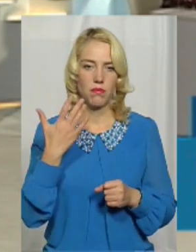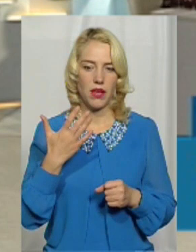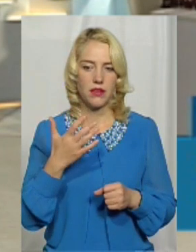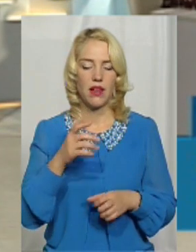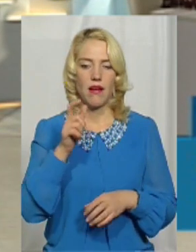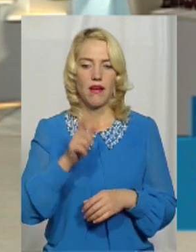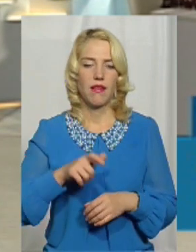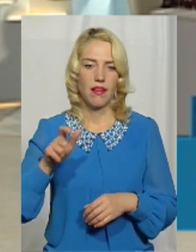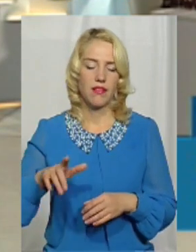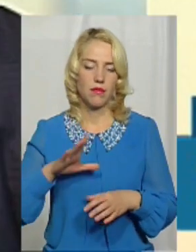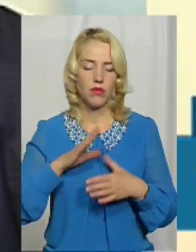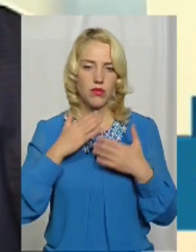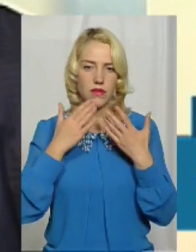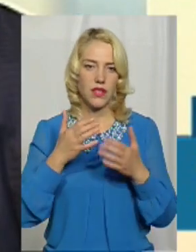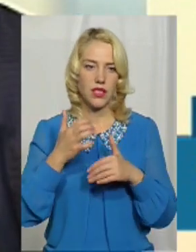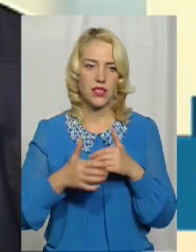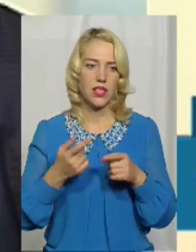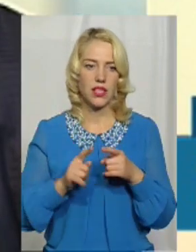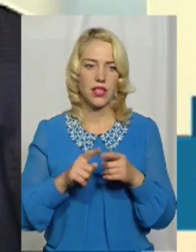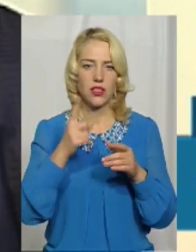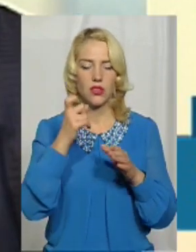клієнтів, було звернень. Серед них